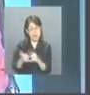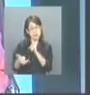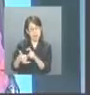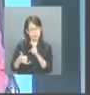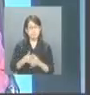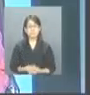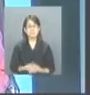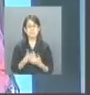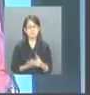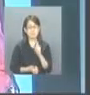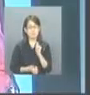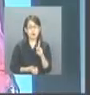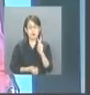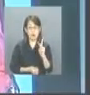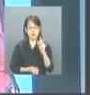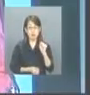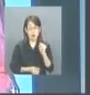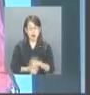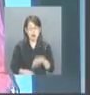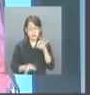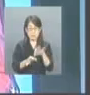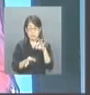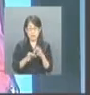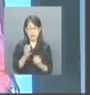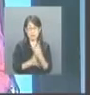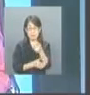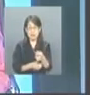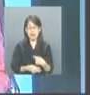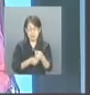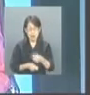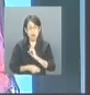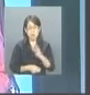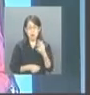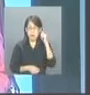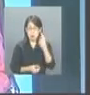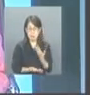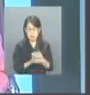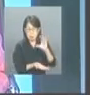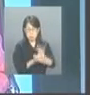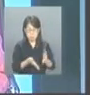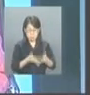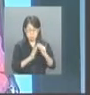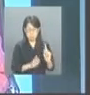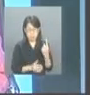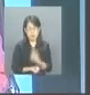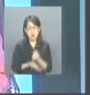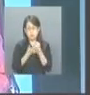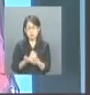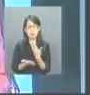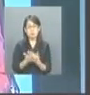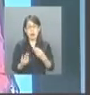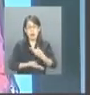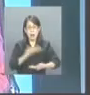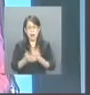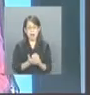ธ.ก.ส.เตรียมเสนอรัฐบาลใหม่นะคะให้ตั้งกองทุนดูแลราคาของสินค้าเกษตรที่มีความผันผวนมากในขณะนี้ค่ะโดยที่เบื้องต้น